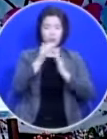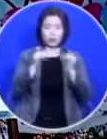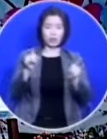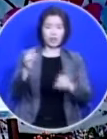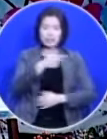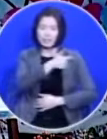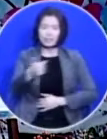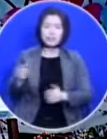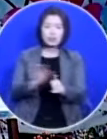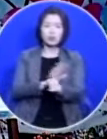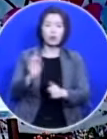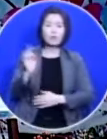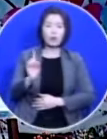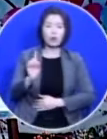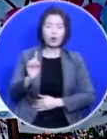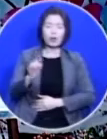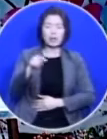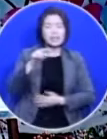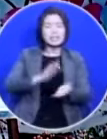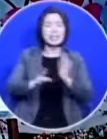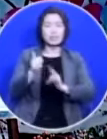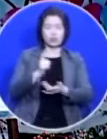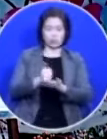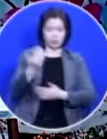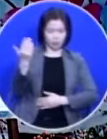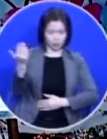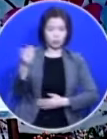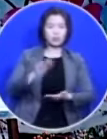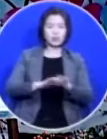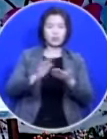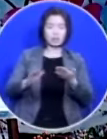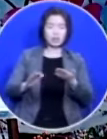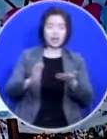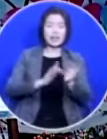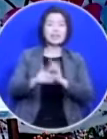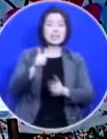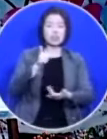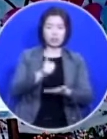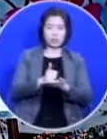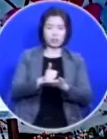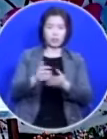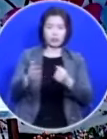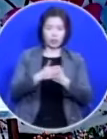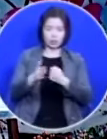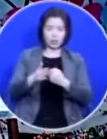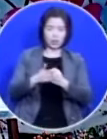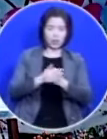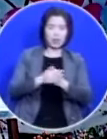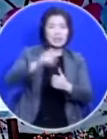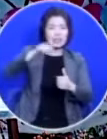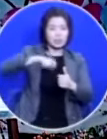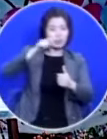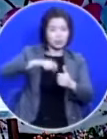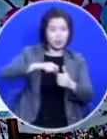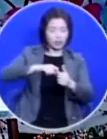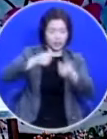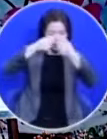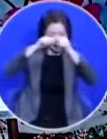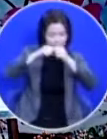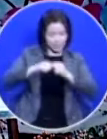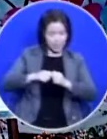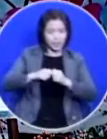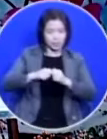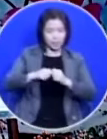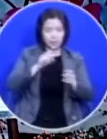예수님 그분이십니다 예수님 그래서 히브리서가 예수님에 대하여 자세히 말씀하고